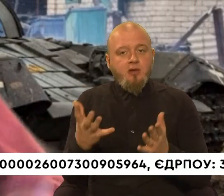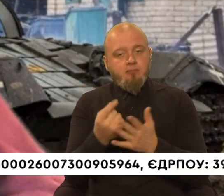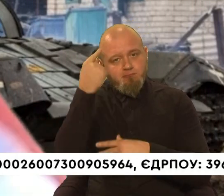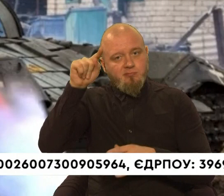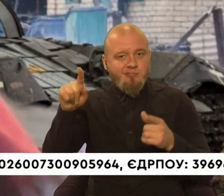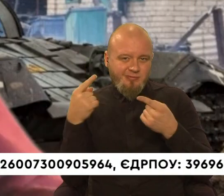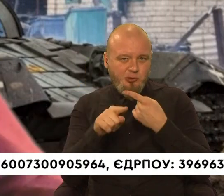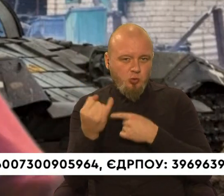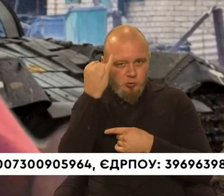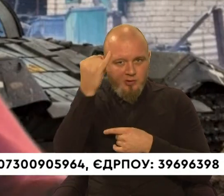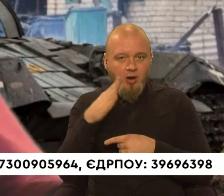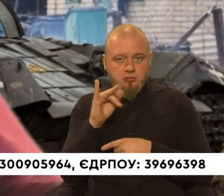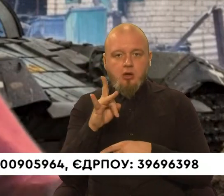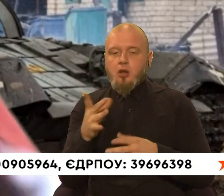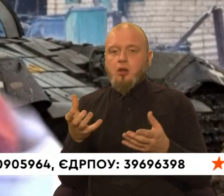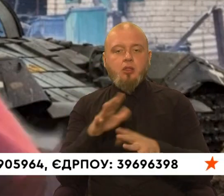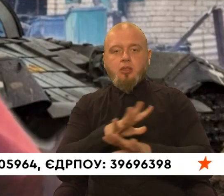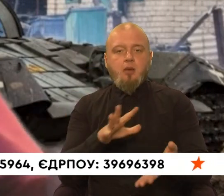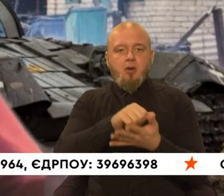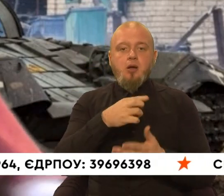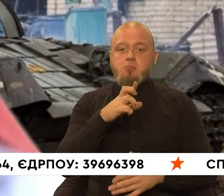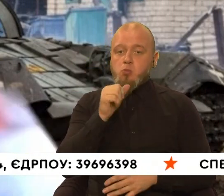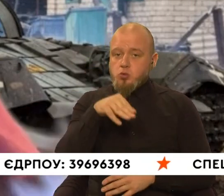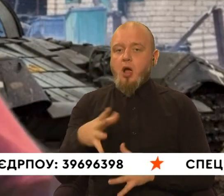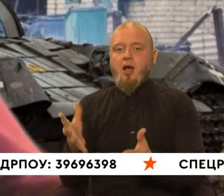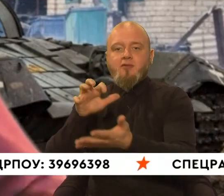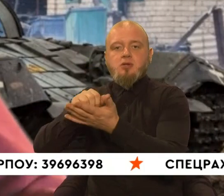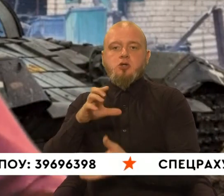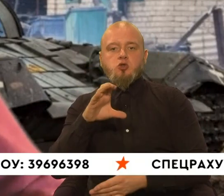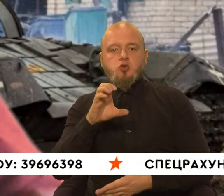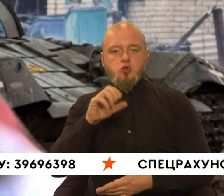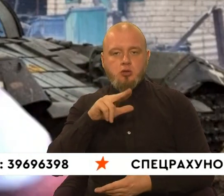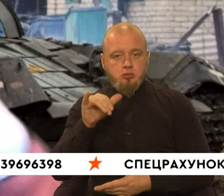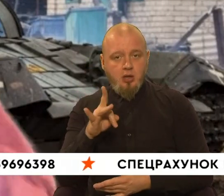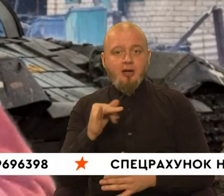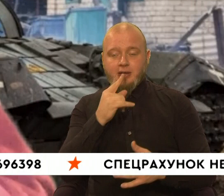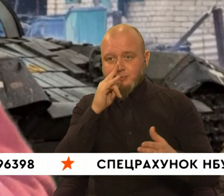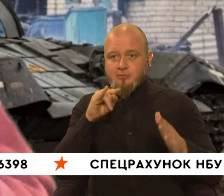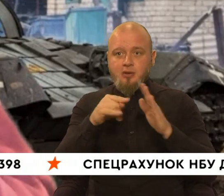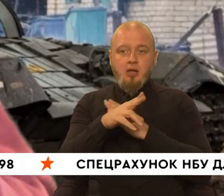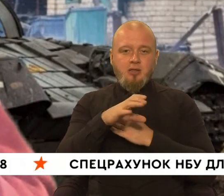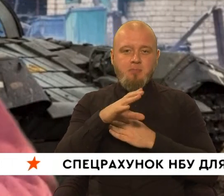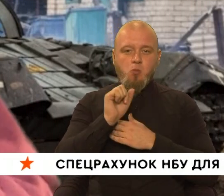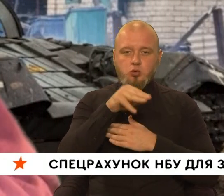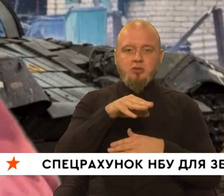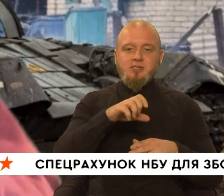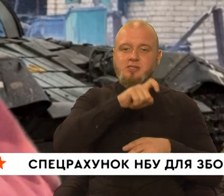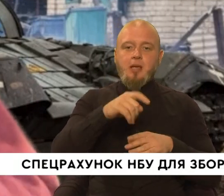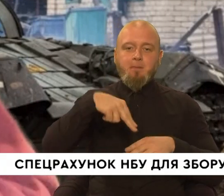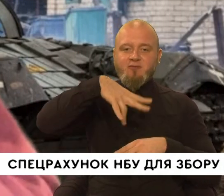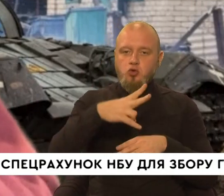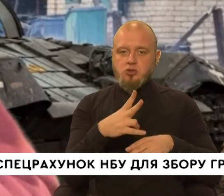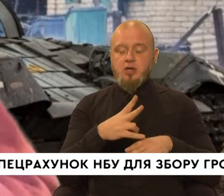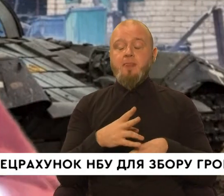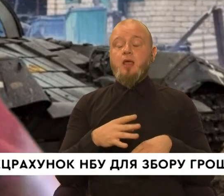іншу ідею. Вагнер не братиме Бахмут, але візьме Соледар і досягне прориву в Бахмут з півночі, переріже один із шляхів постачання в